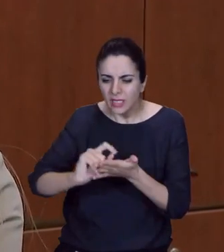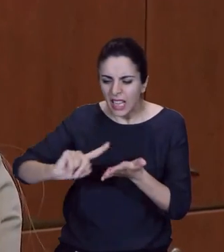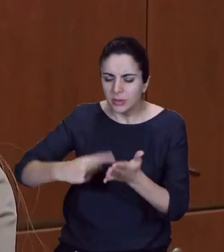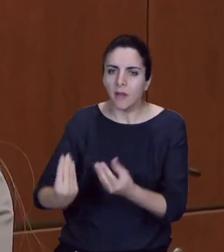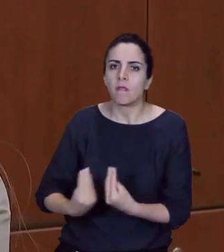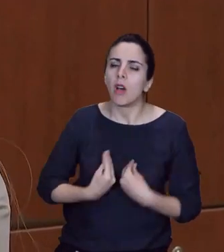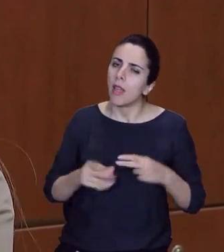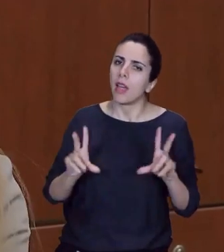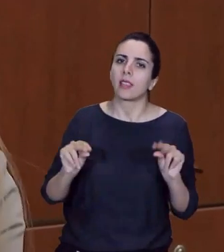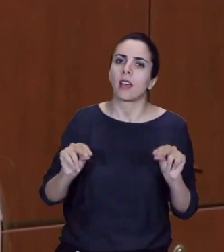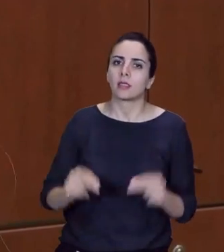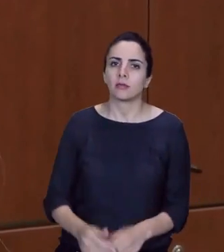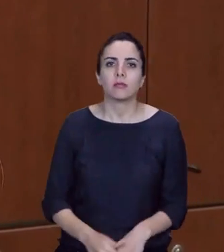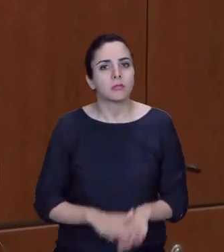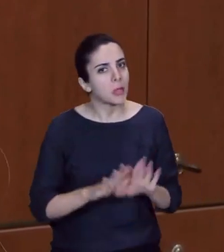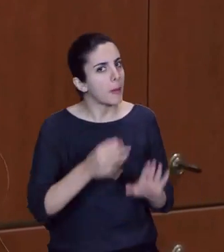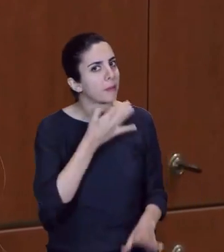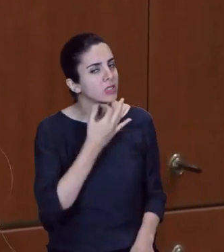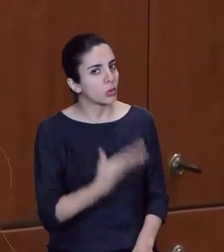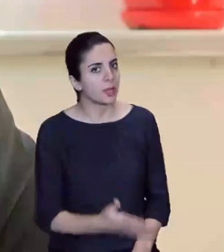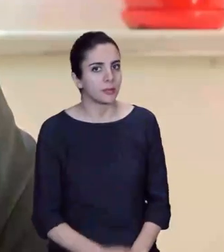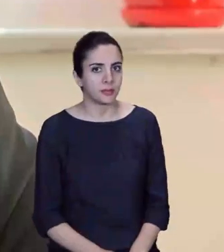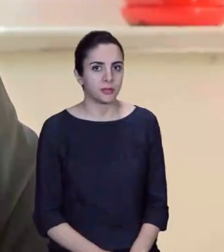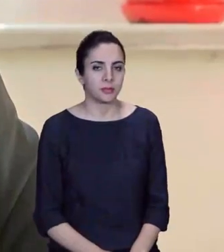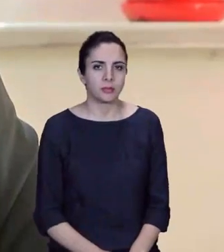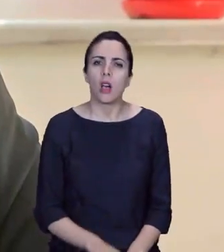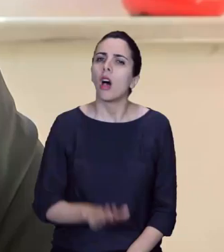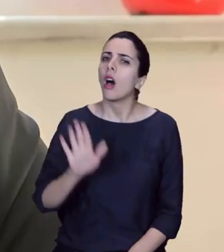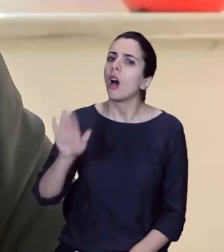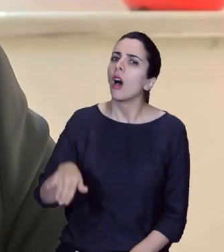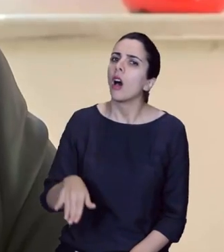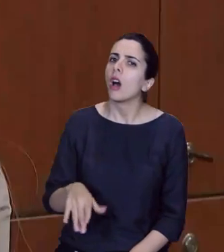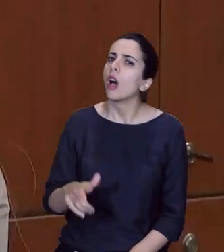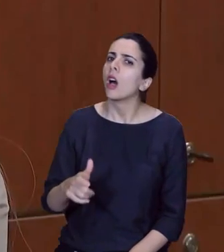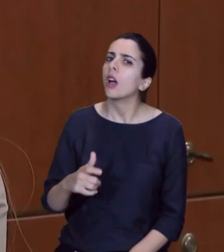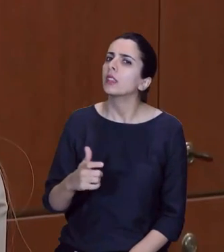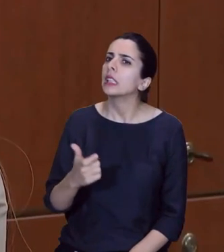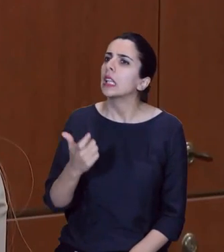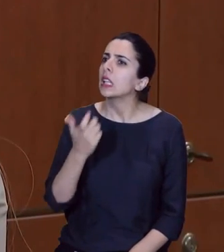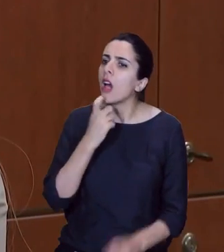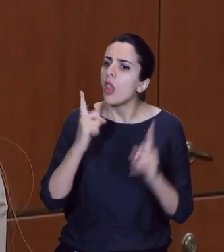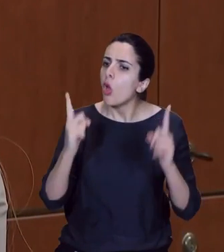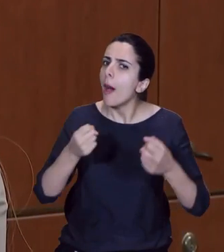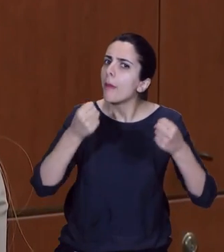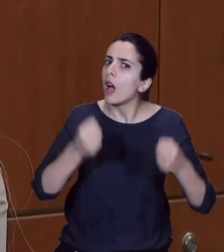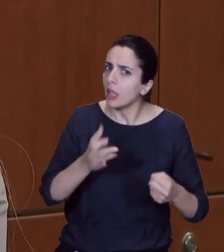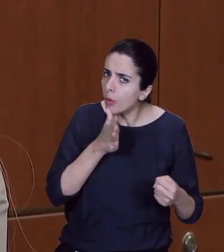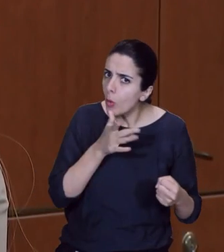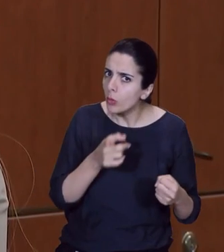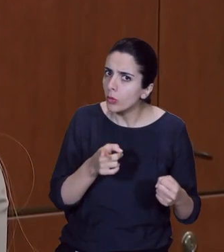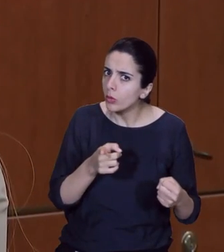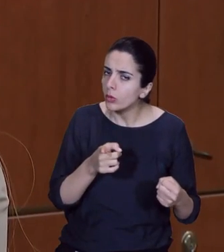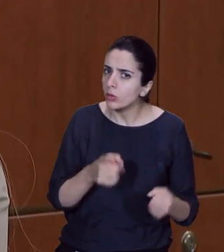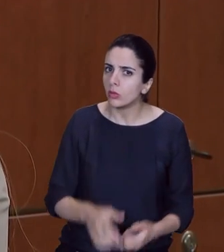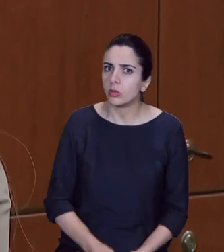imzalayın. Yeterli. Teşekkür ederim. Bu arada hangi yıllar kalmış biliyor musunuz?